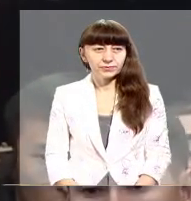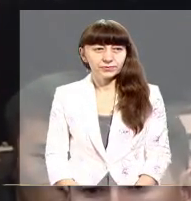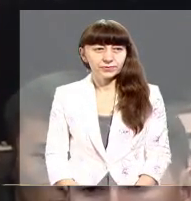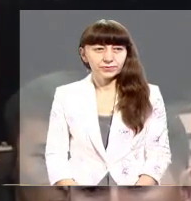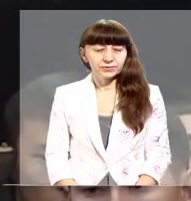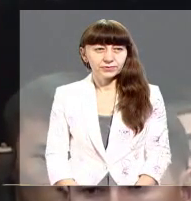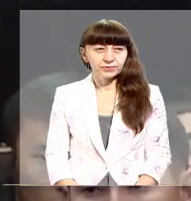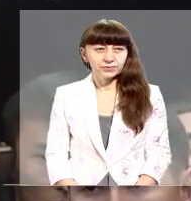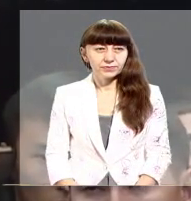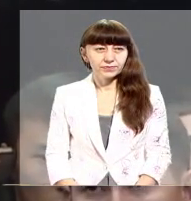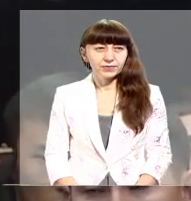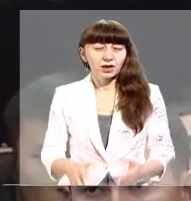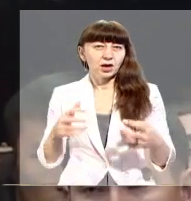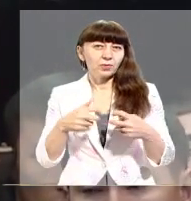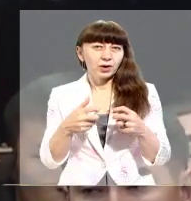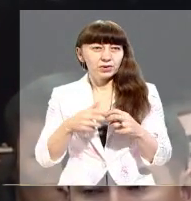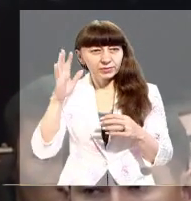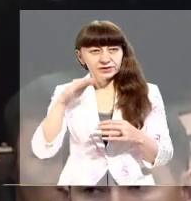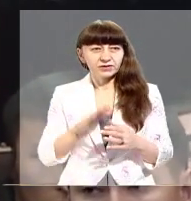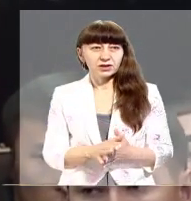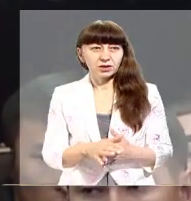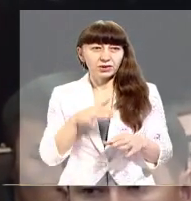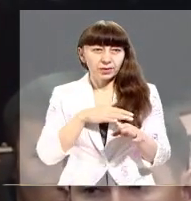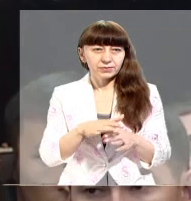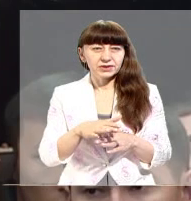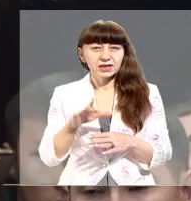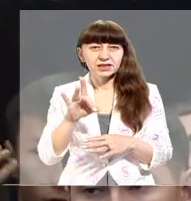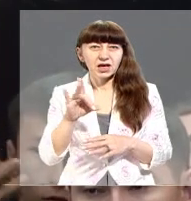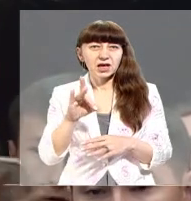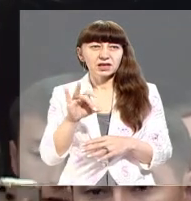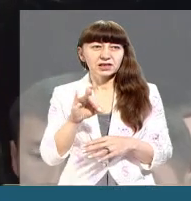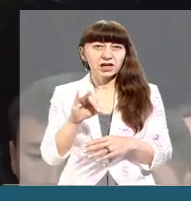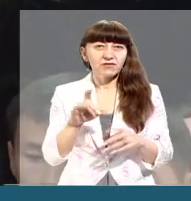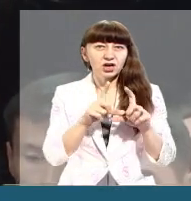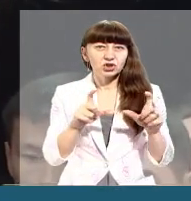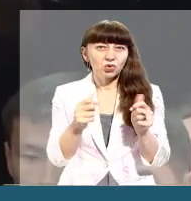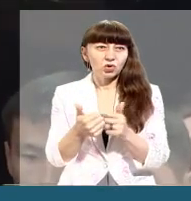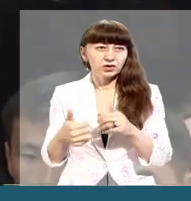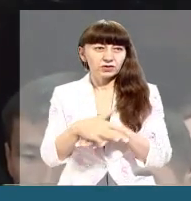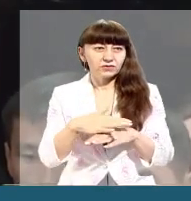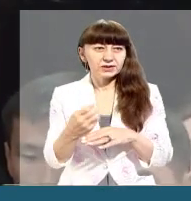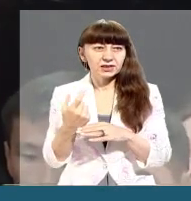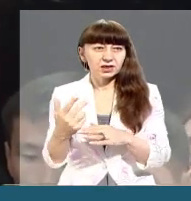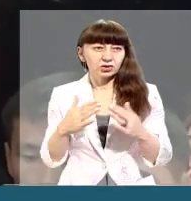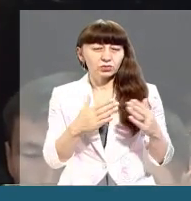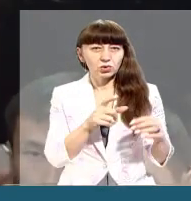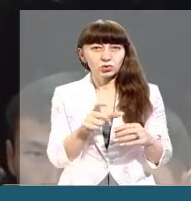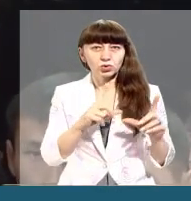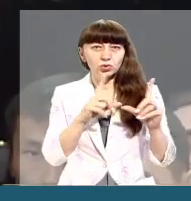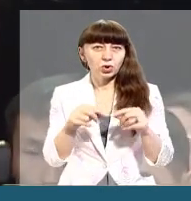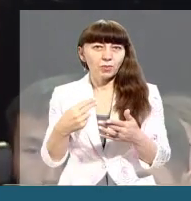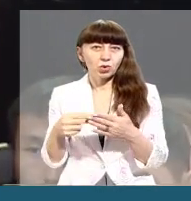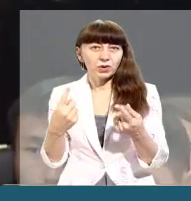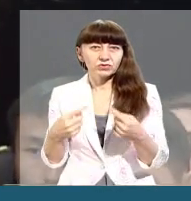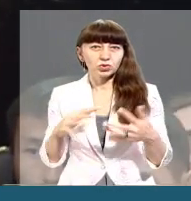не просто с ней проблема, а там заливает. Заливает уже школьный двор. С некоторых домов люди просто уезжают, покупают другие